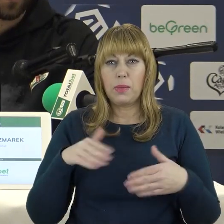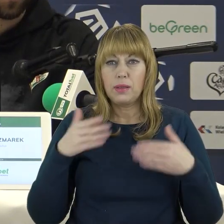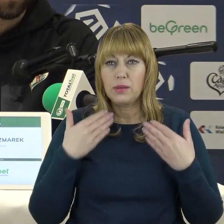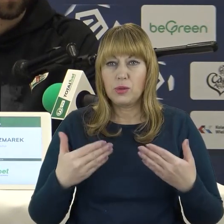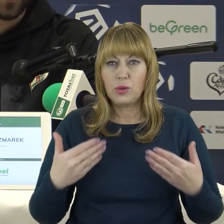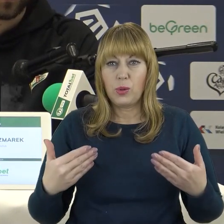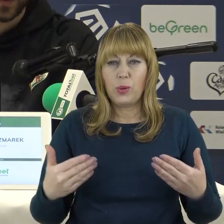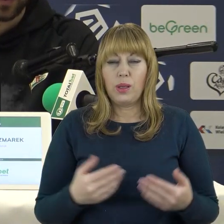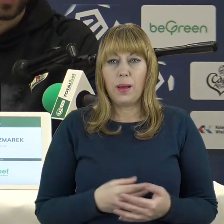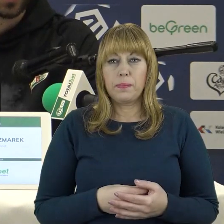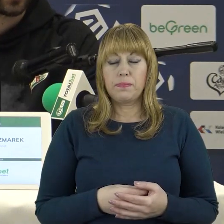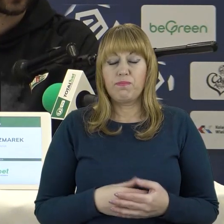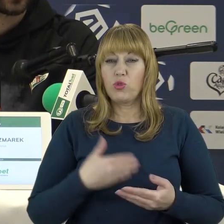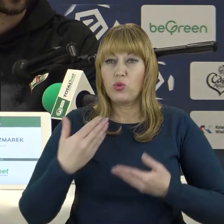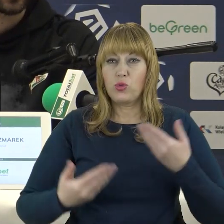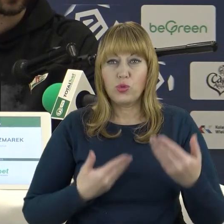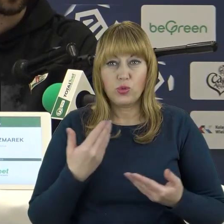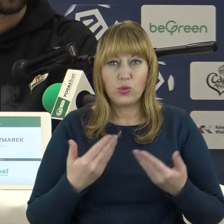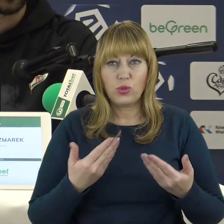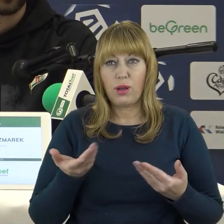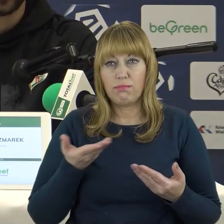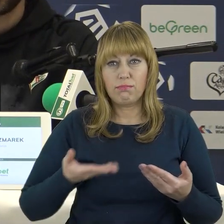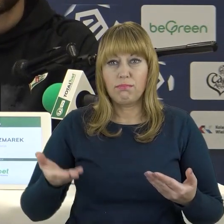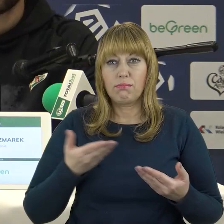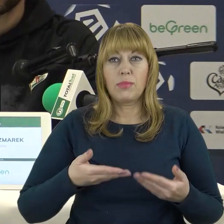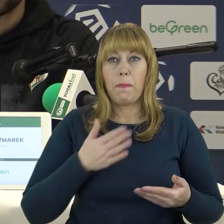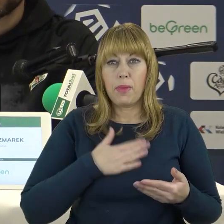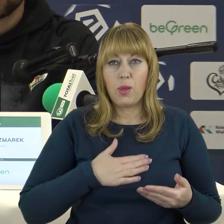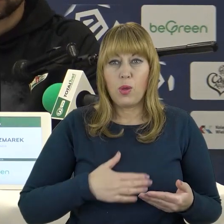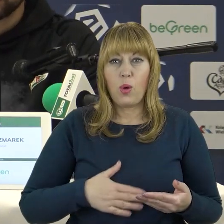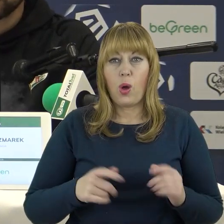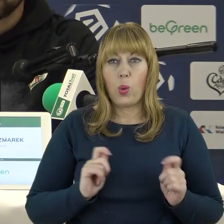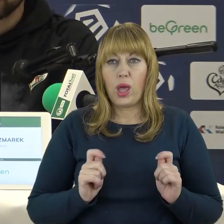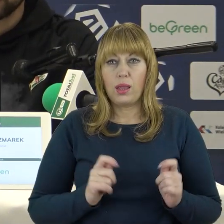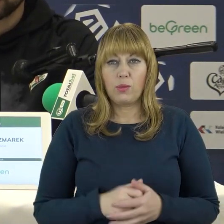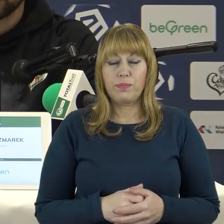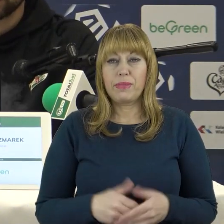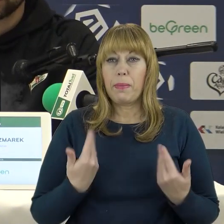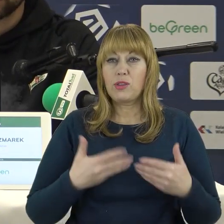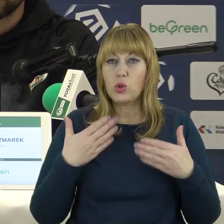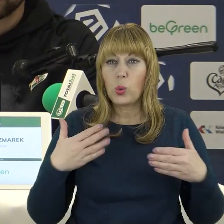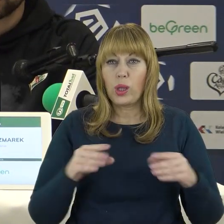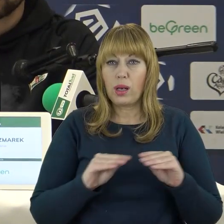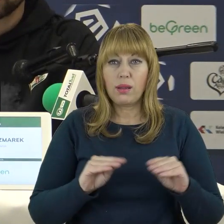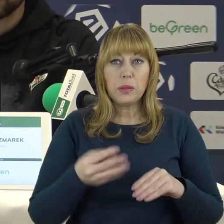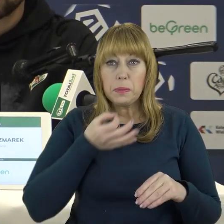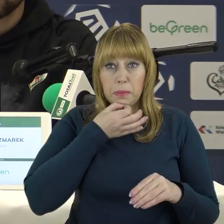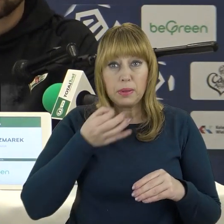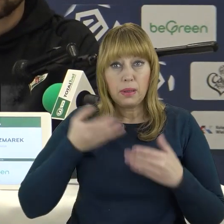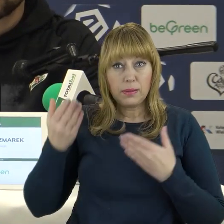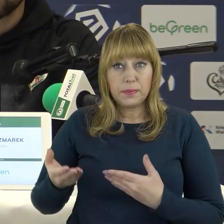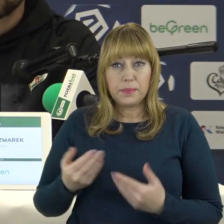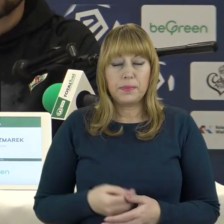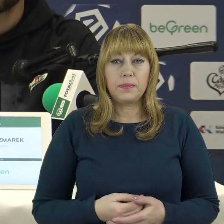życzę miłego weekendu. Dziękuję trenerze. są pytania do pana